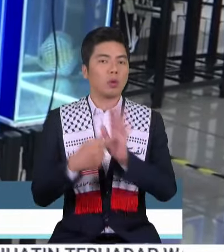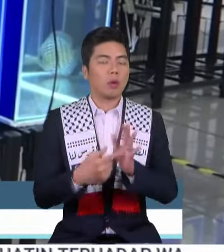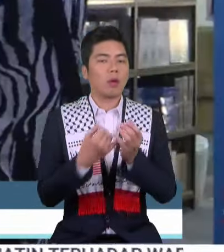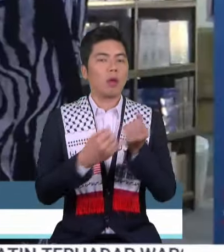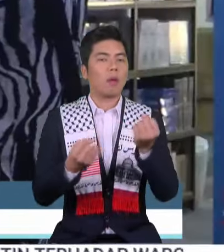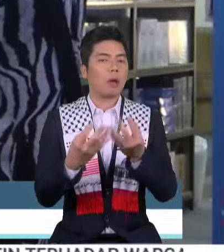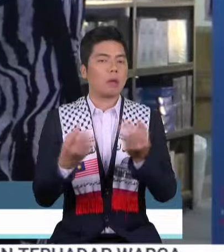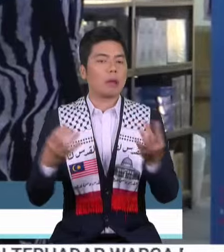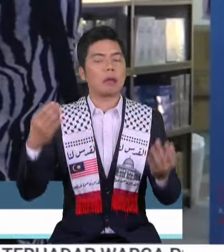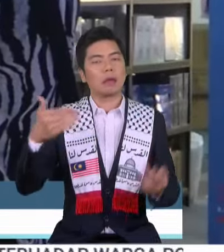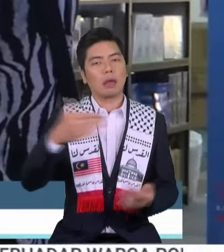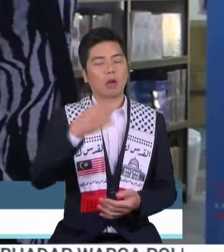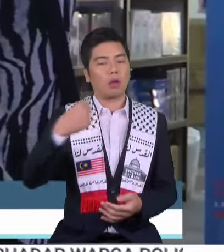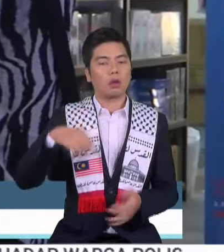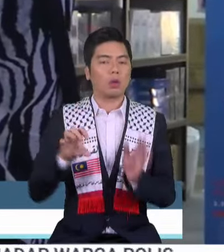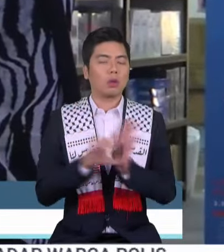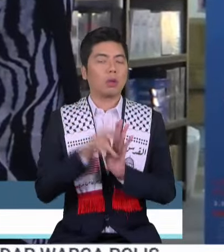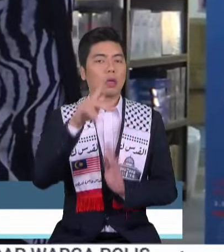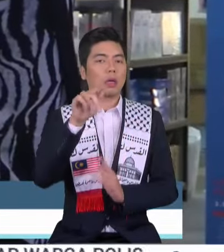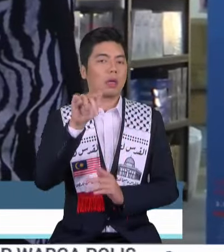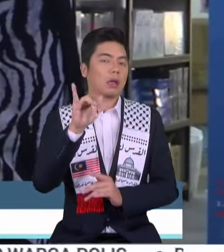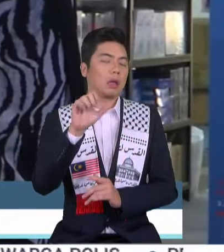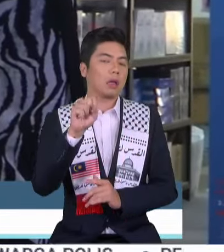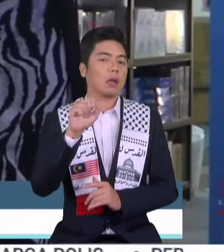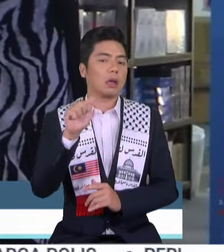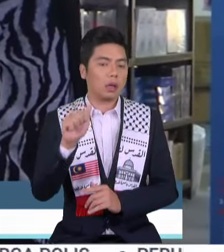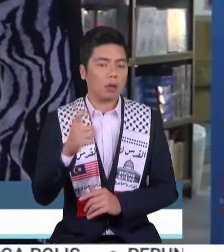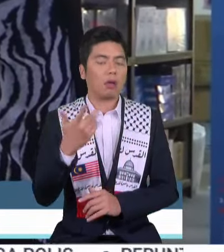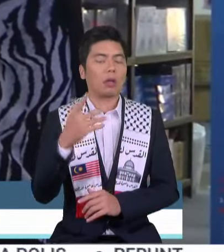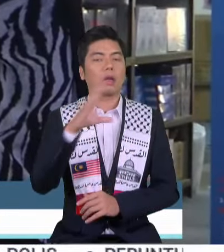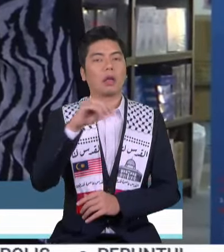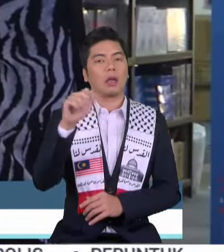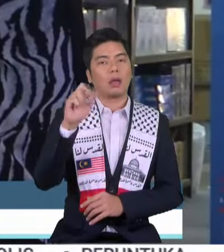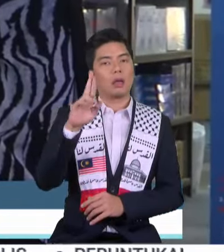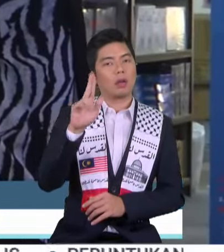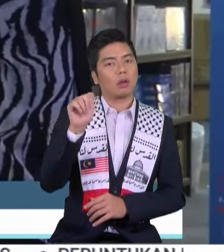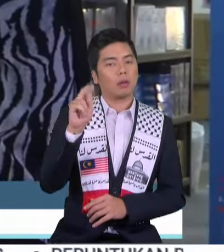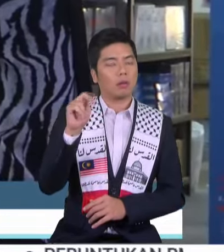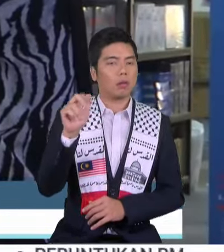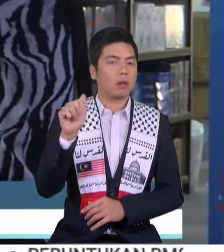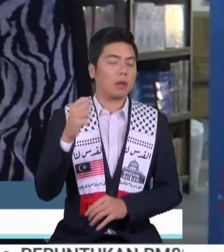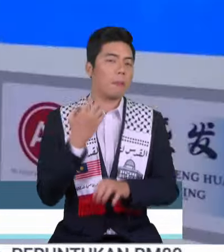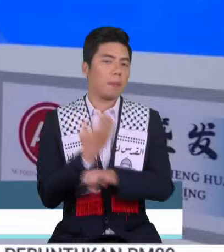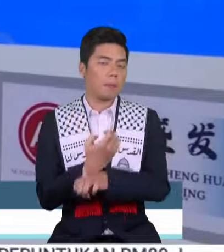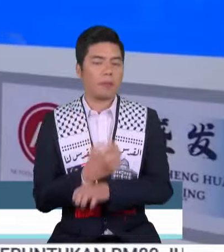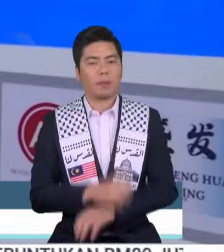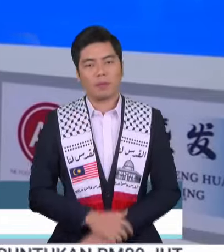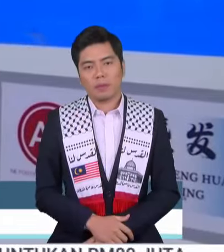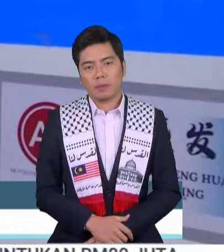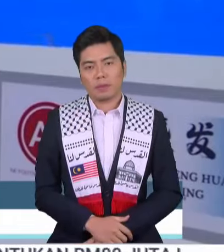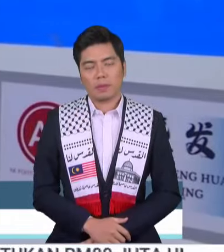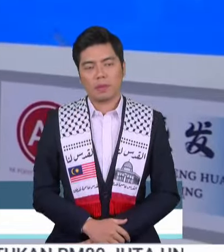berkualiti seperti ikan kelisa emas dan juga ikan arwana emas.